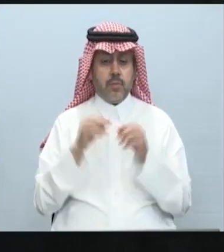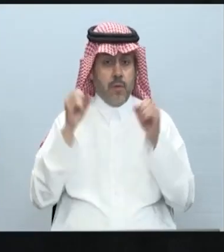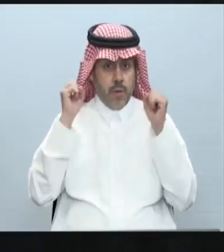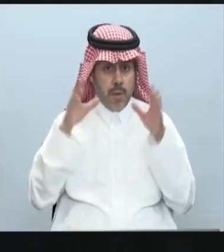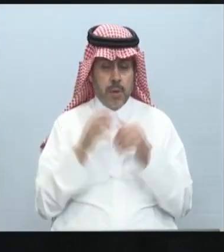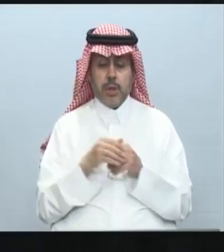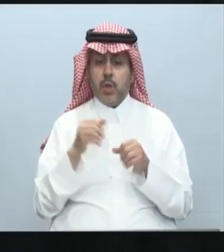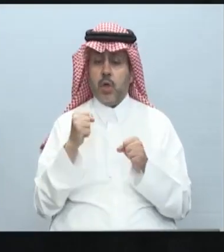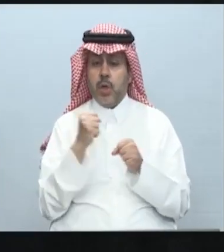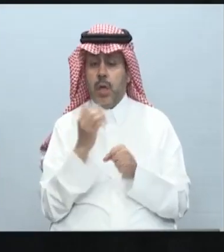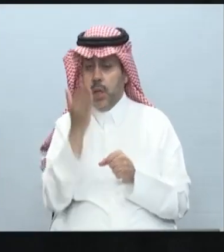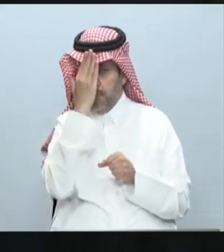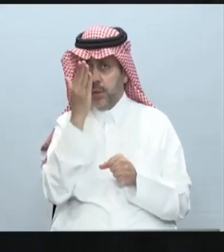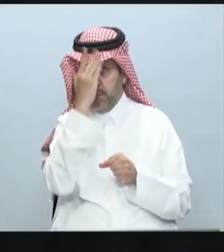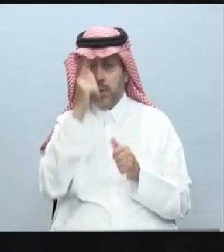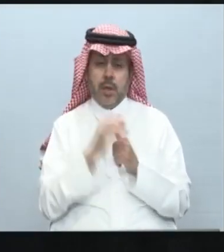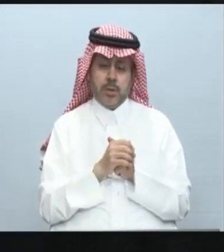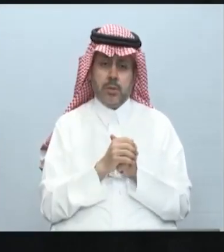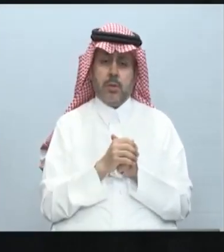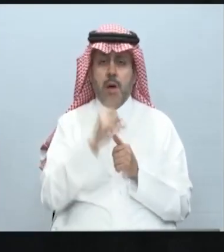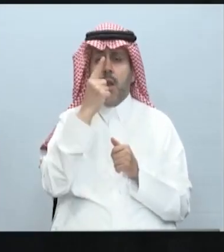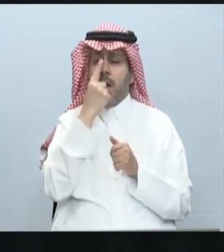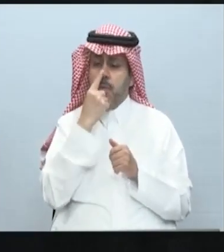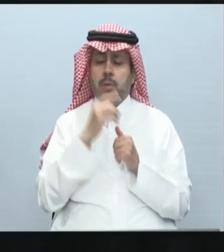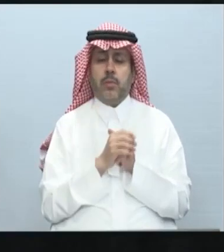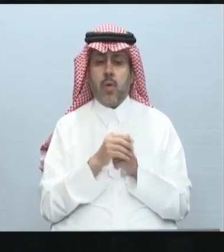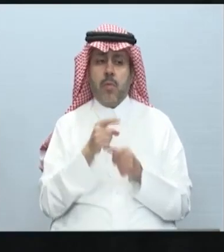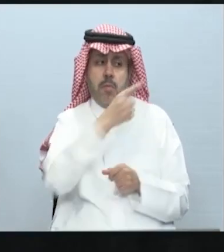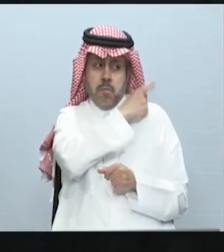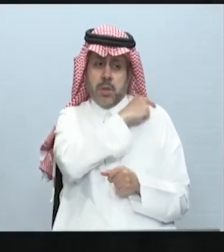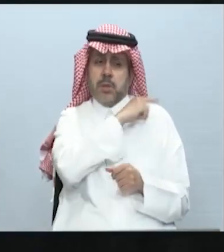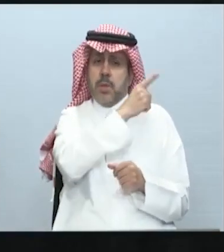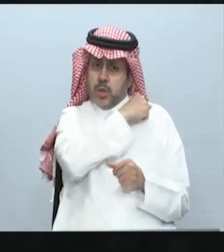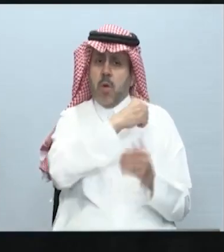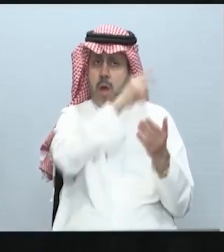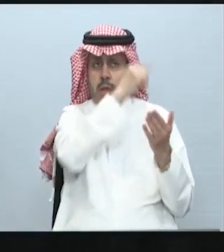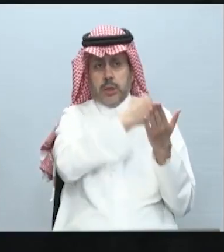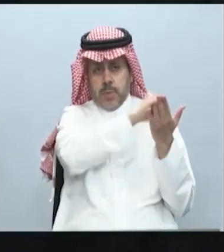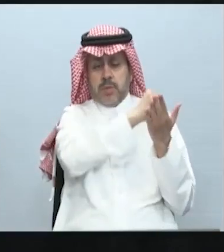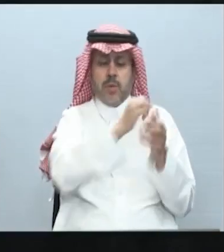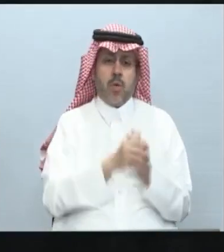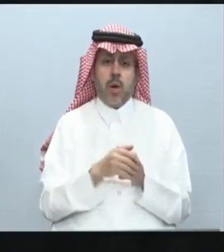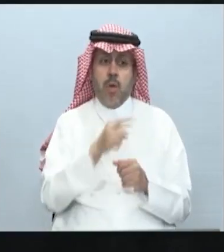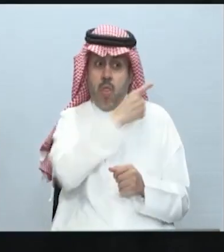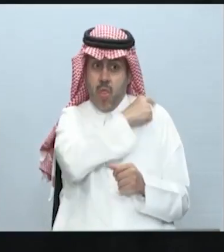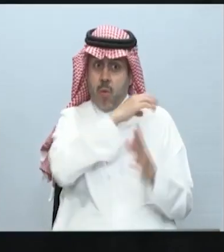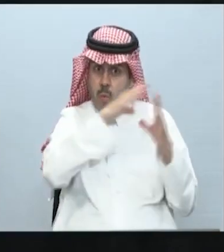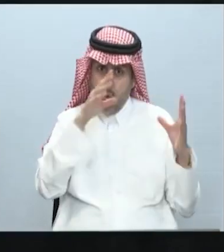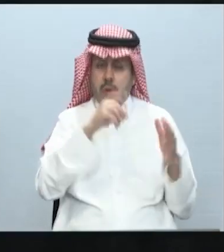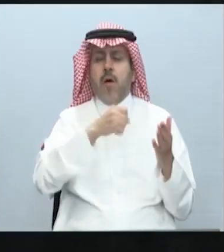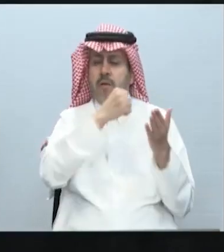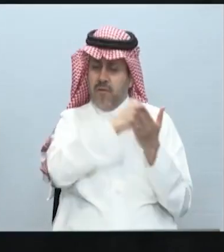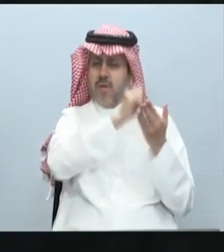طاعه قبلها سبحانه وتعالى وكم من معصيه غفرها وكم من ذنب لا تريد احد